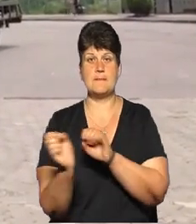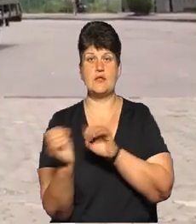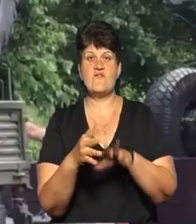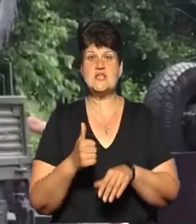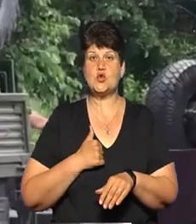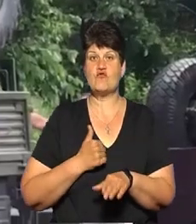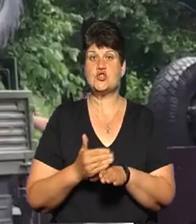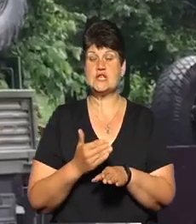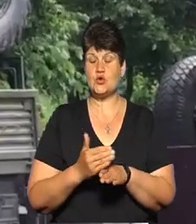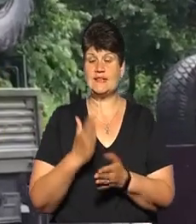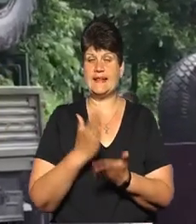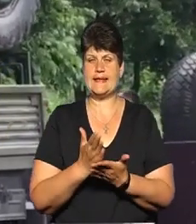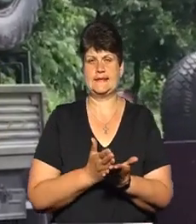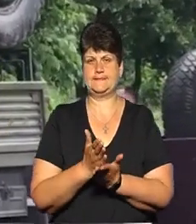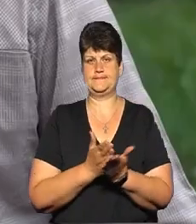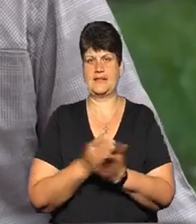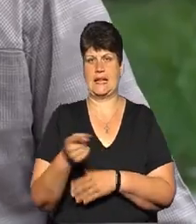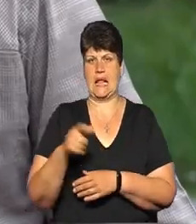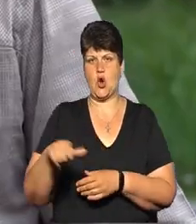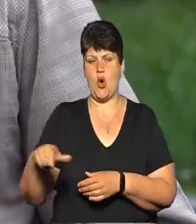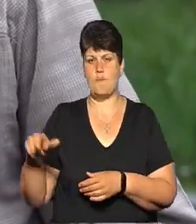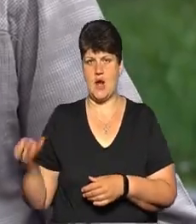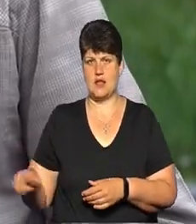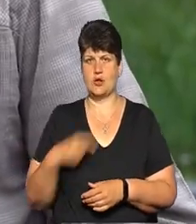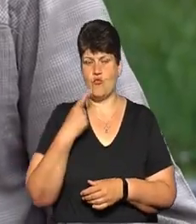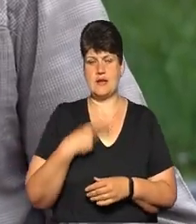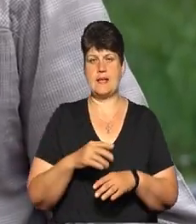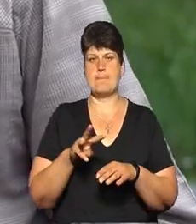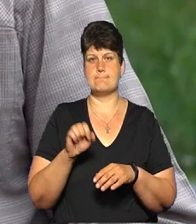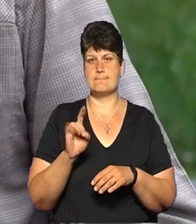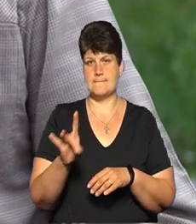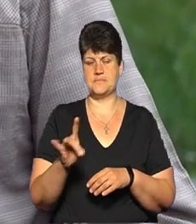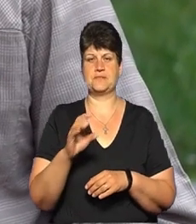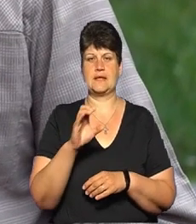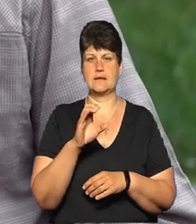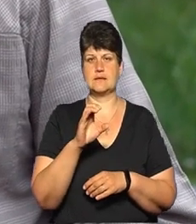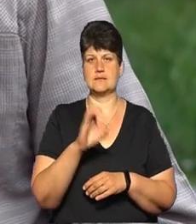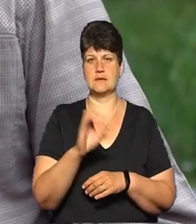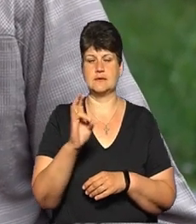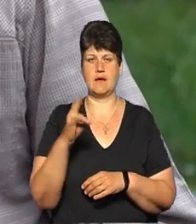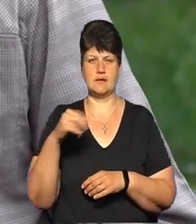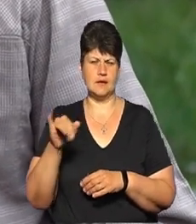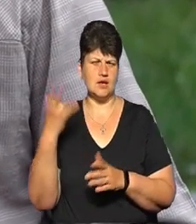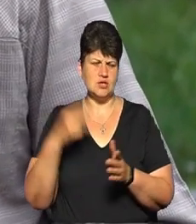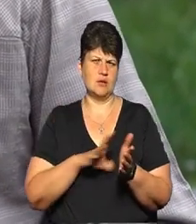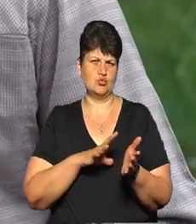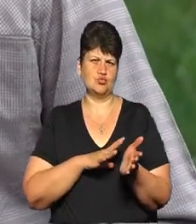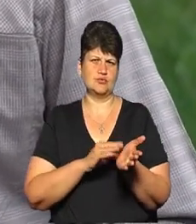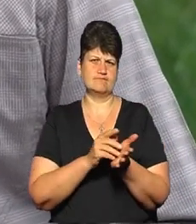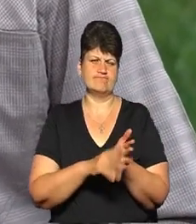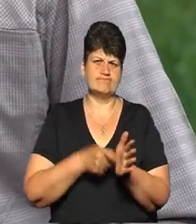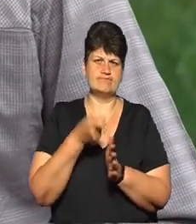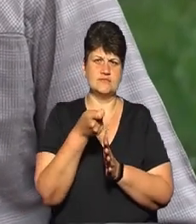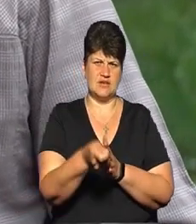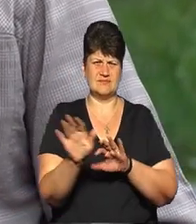якій служать тернополяни, каже міський голова Тернополя Сергій Надал. Раніше була петиція, яка направлена тернополянам з проханням демонтувати цю техніку старого